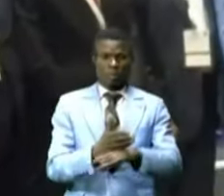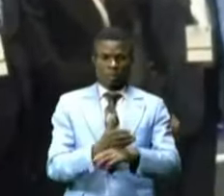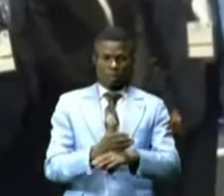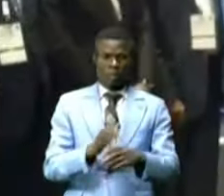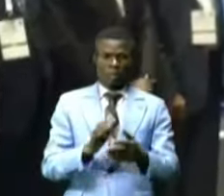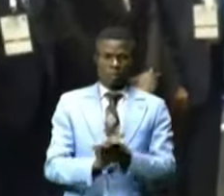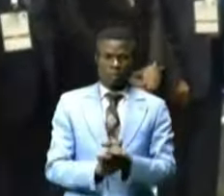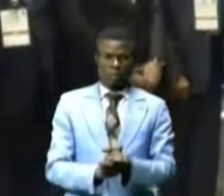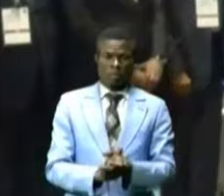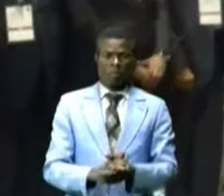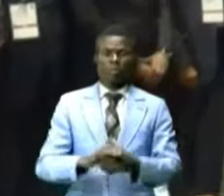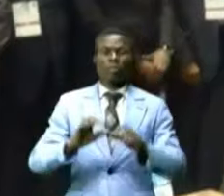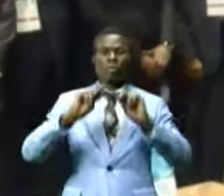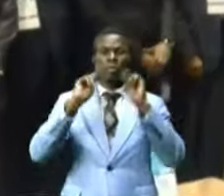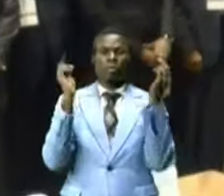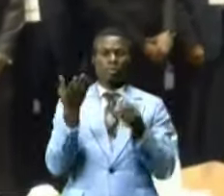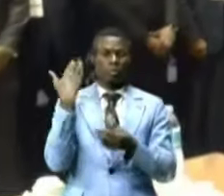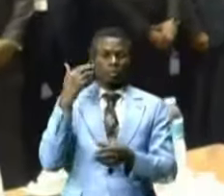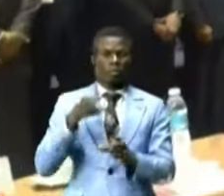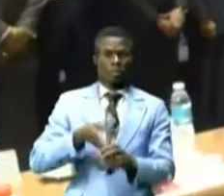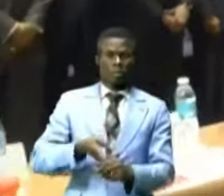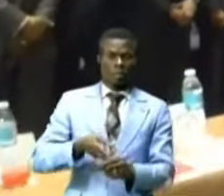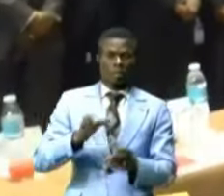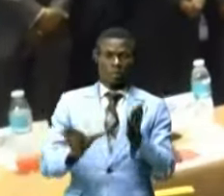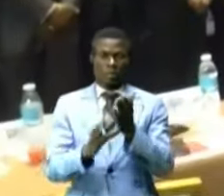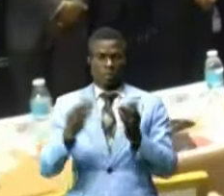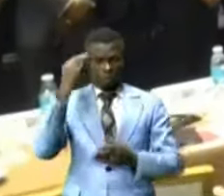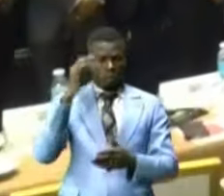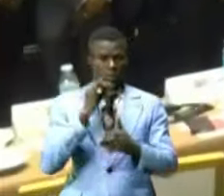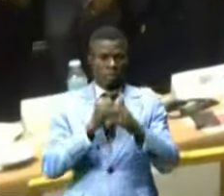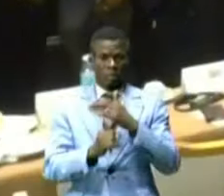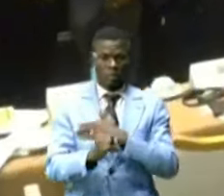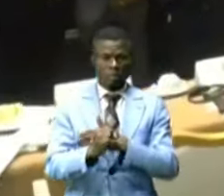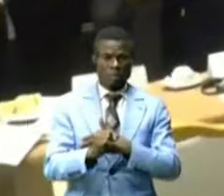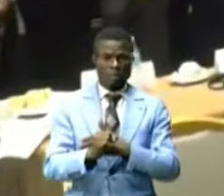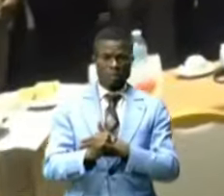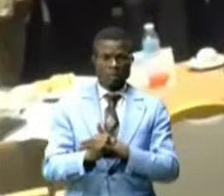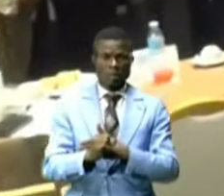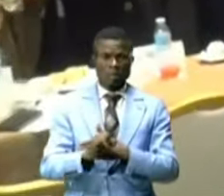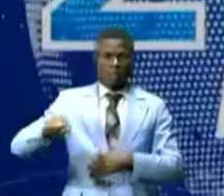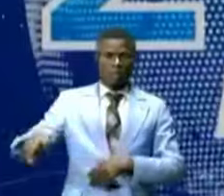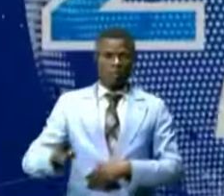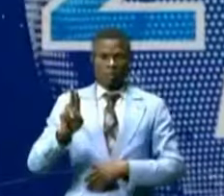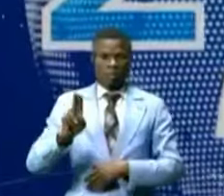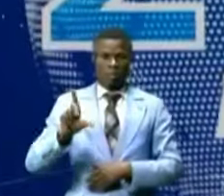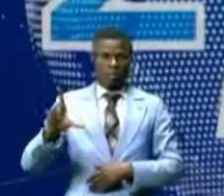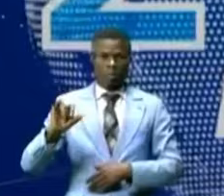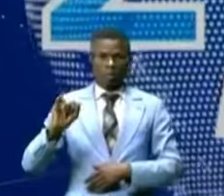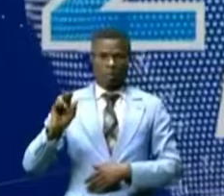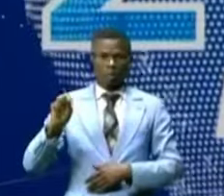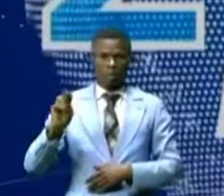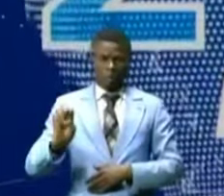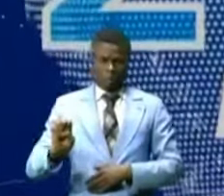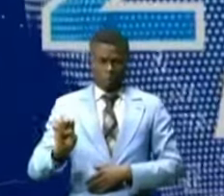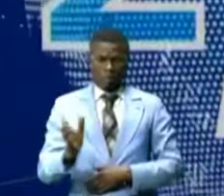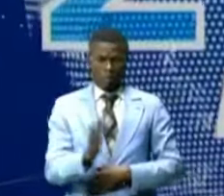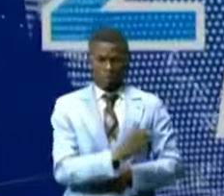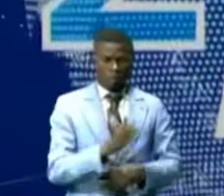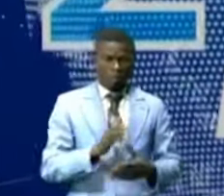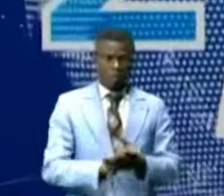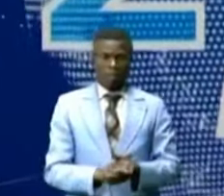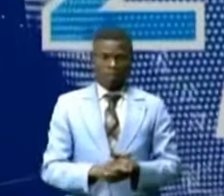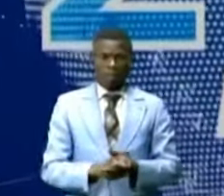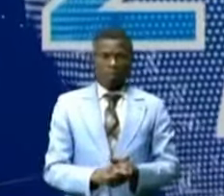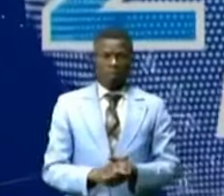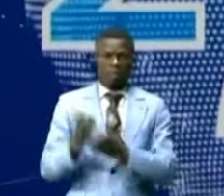Boudimbou des hydrocarbures, les vice-ministres de l'intérieur et Julien Palou pourraient présenter. À la une ce soir,